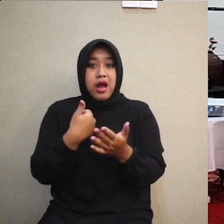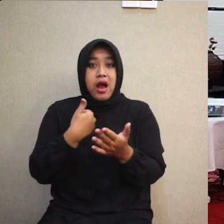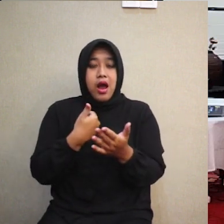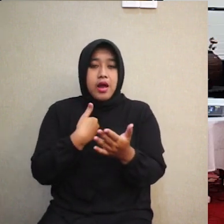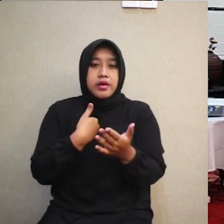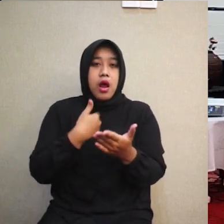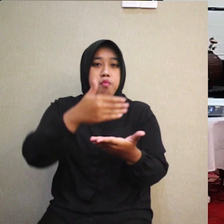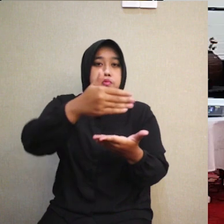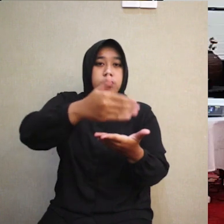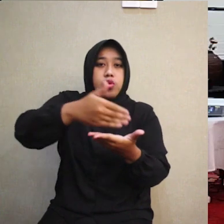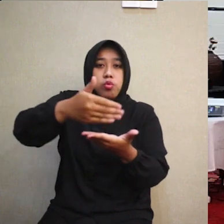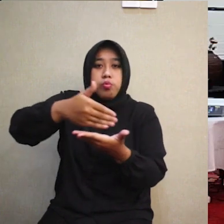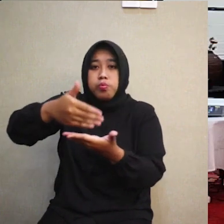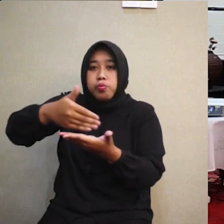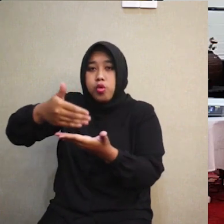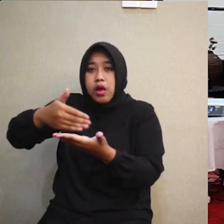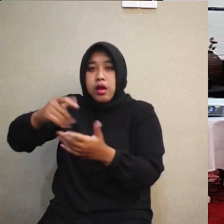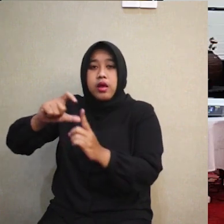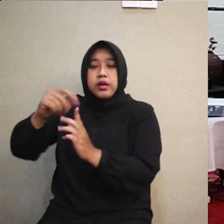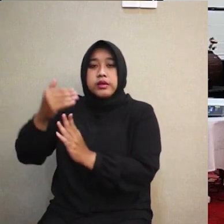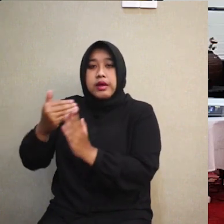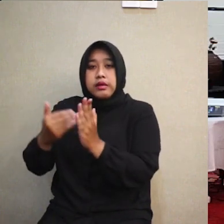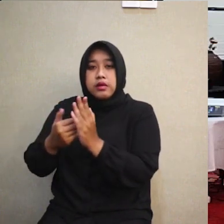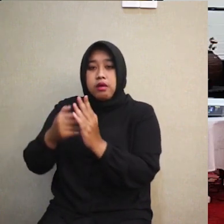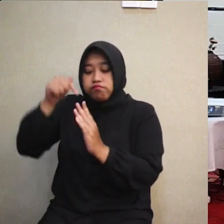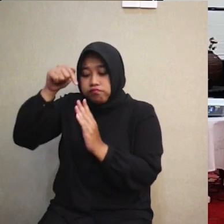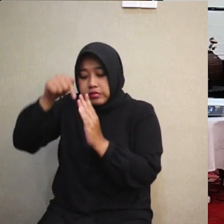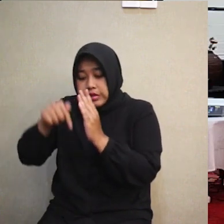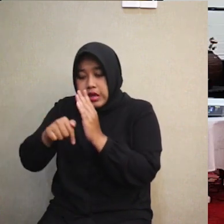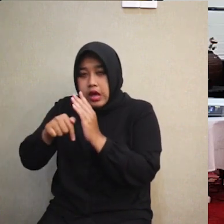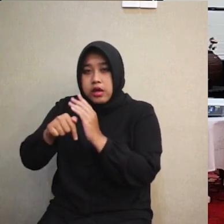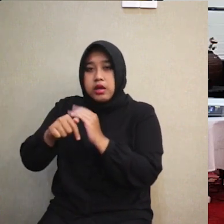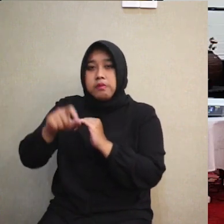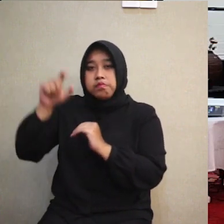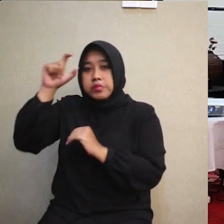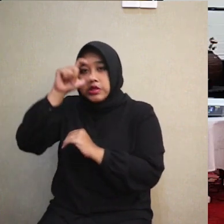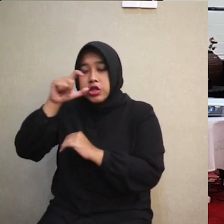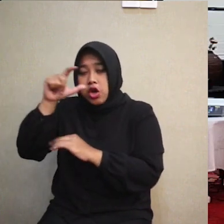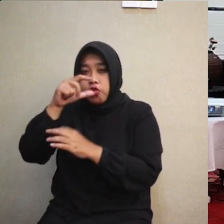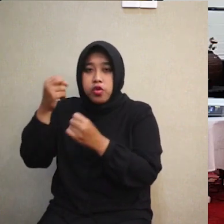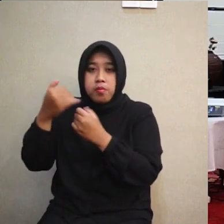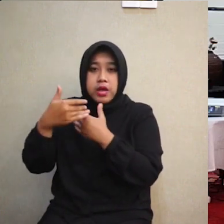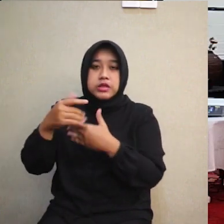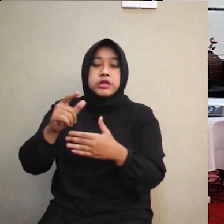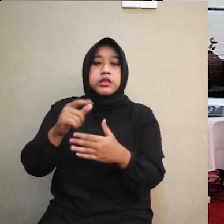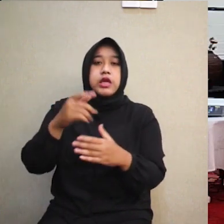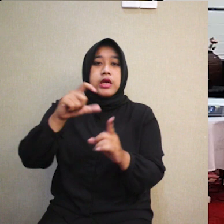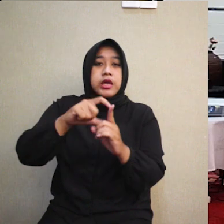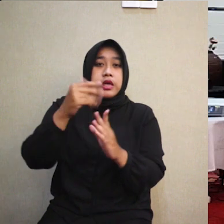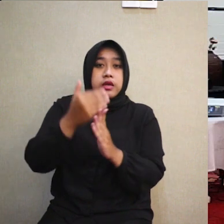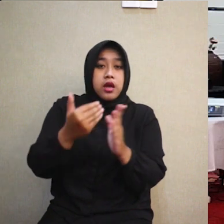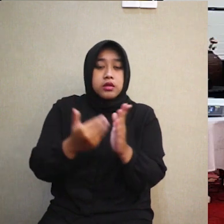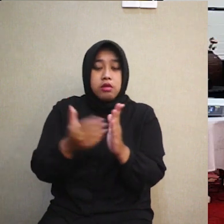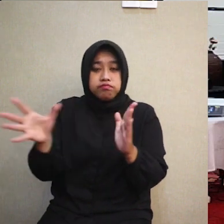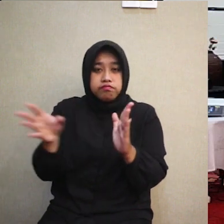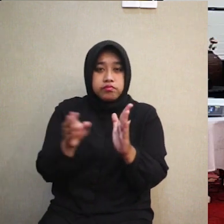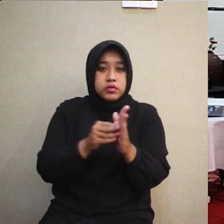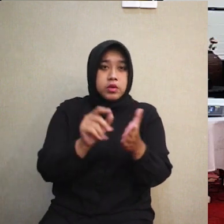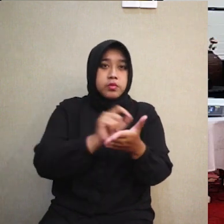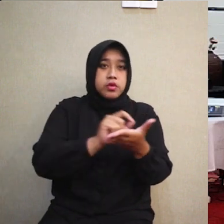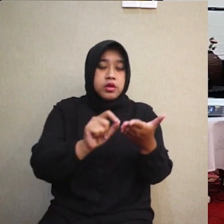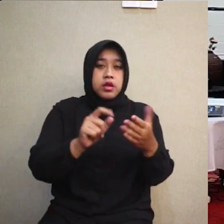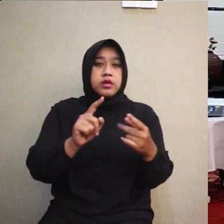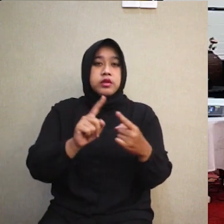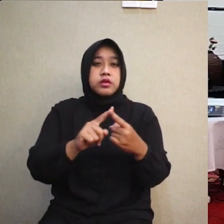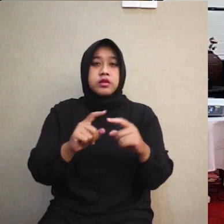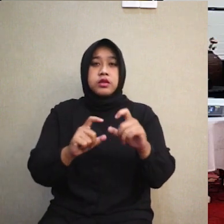mendata dan kemudian menggali data-data dari teman-teman difabel dan menuliskannya gitu Ini ada Mas